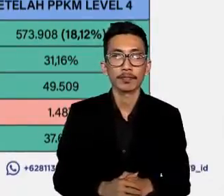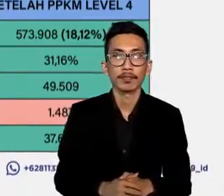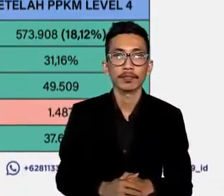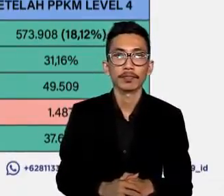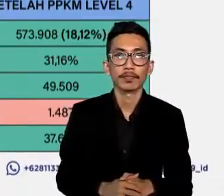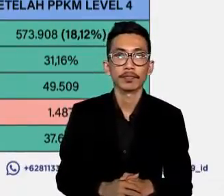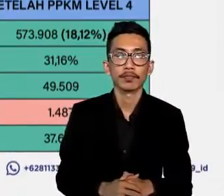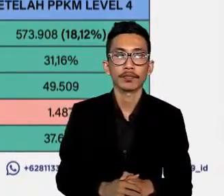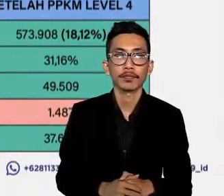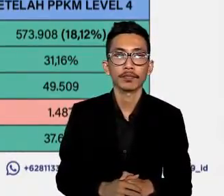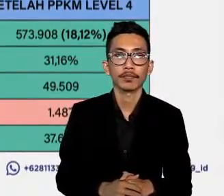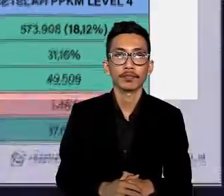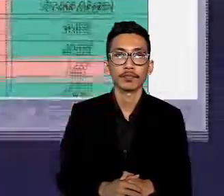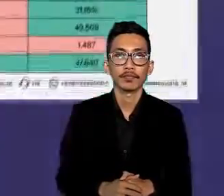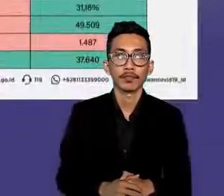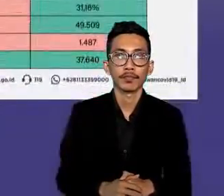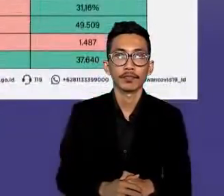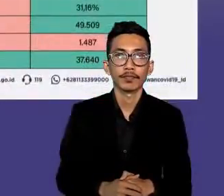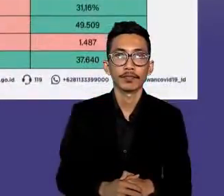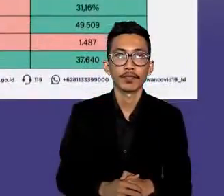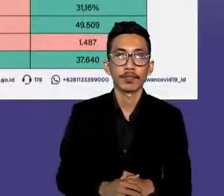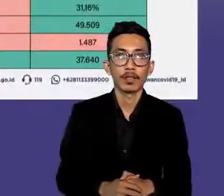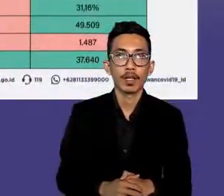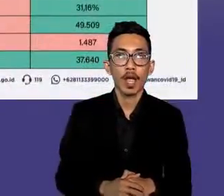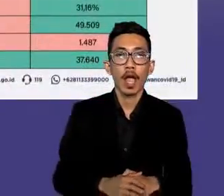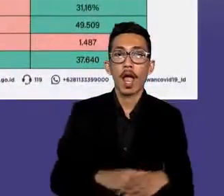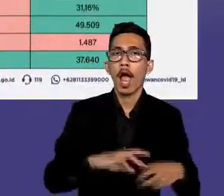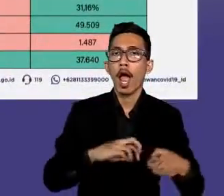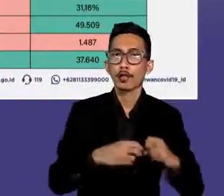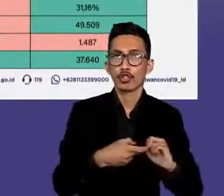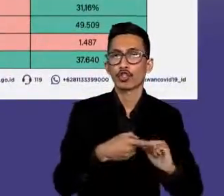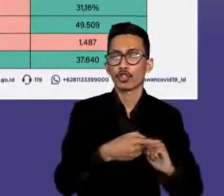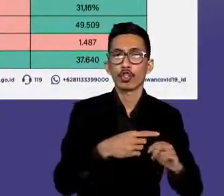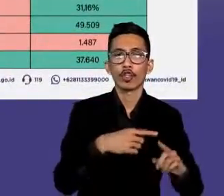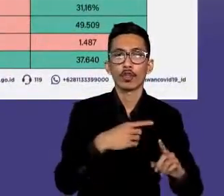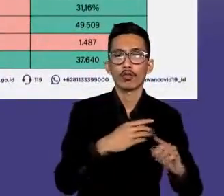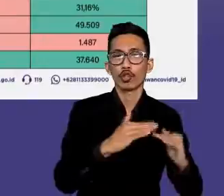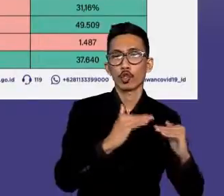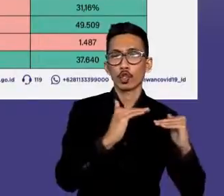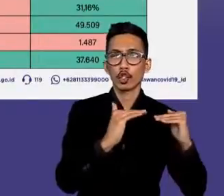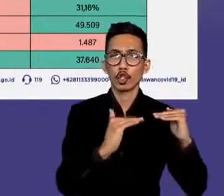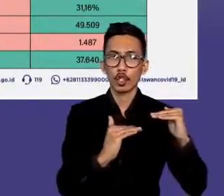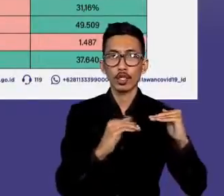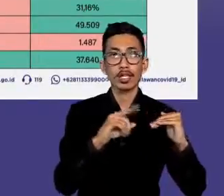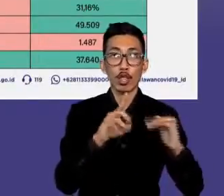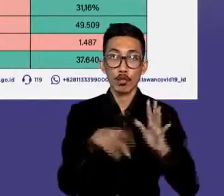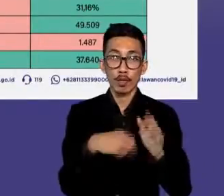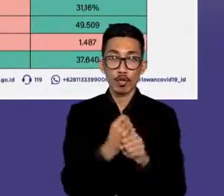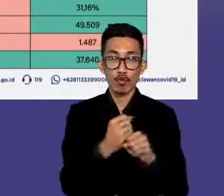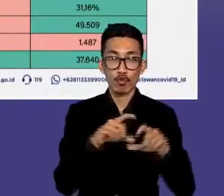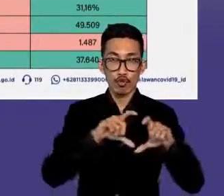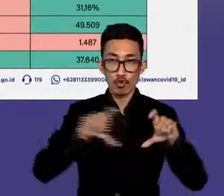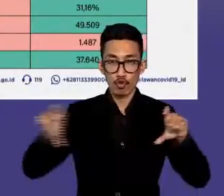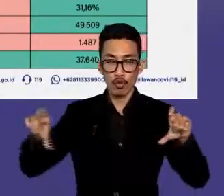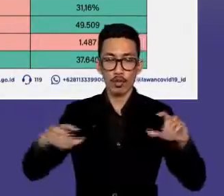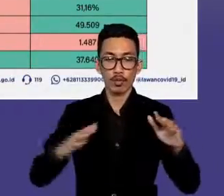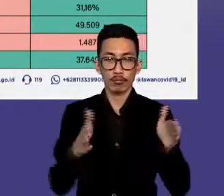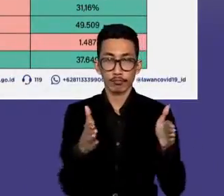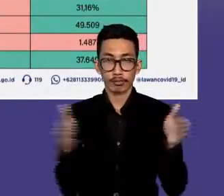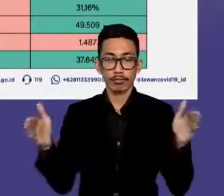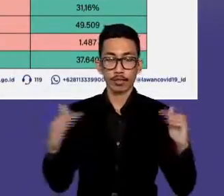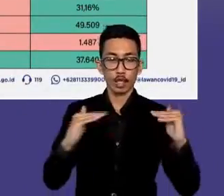terlihat meskipun kasus menunjukkan penurunan pada satu minggu terakhir tentu saja pemerintah tidak bisa